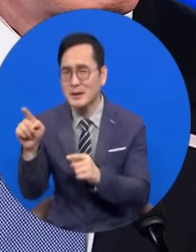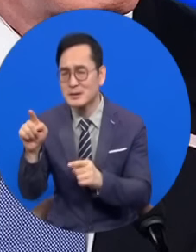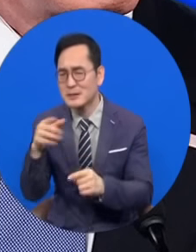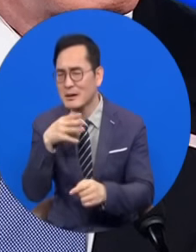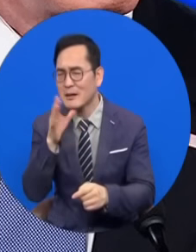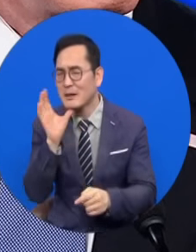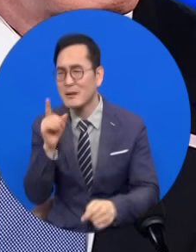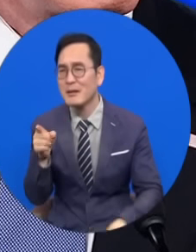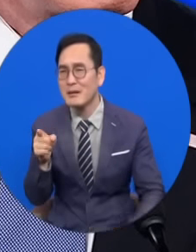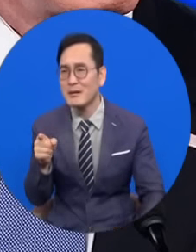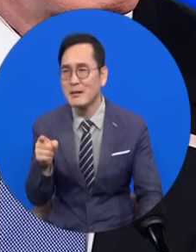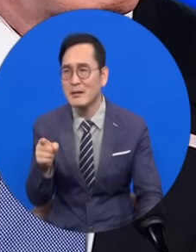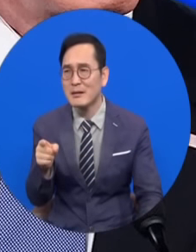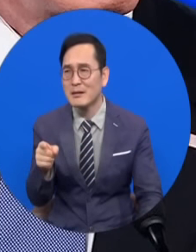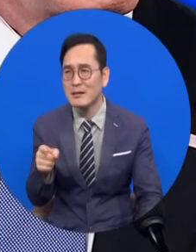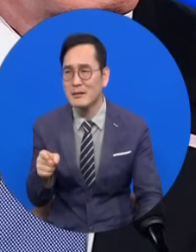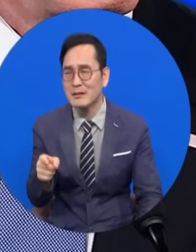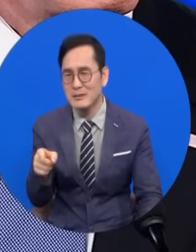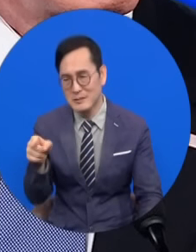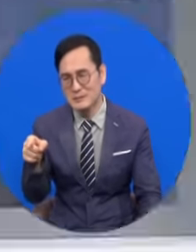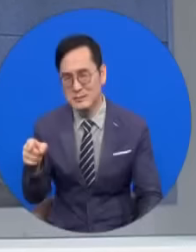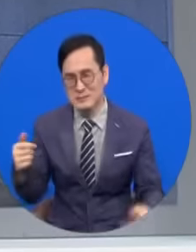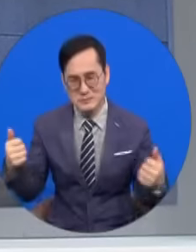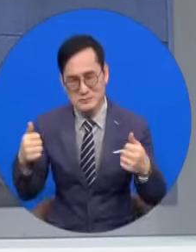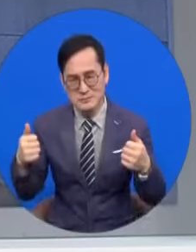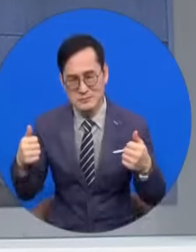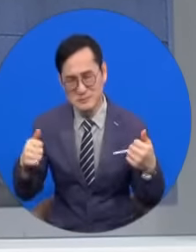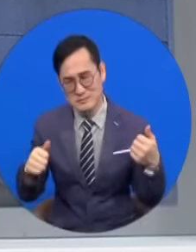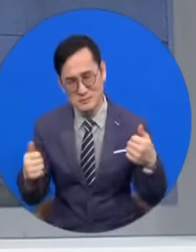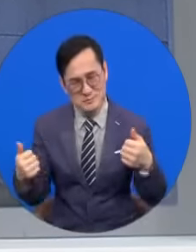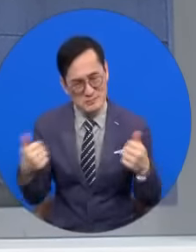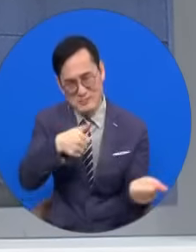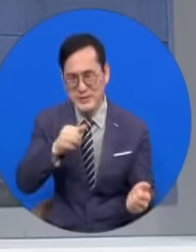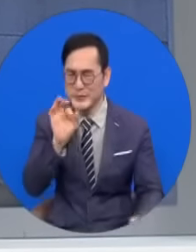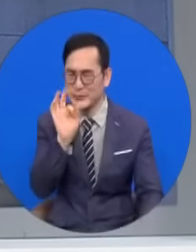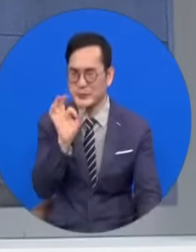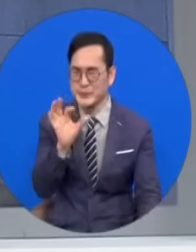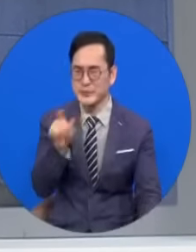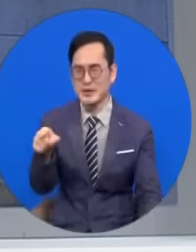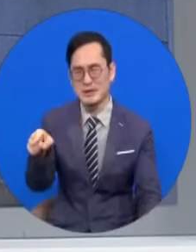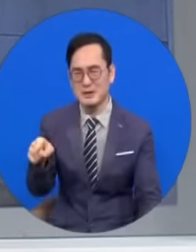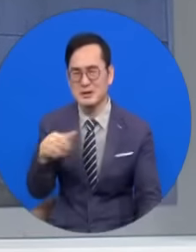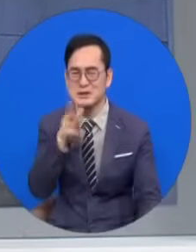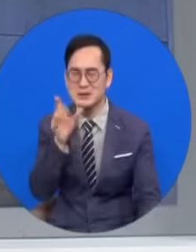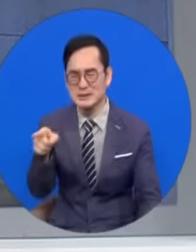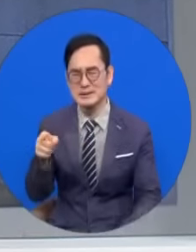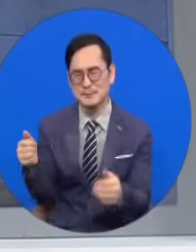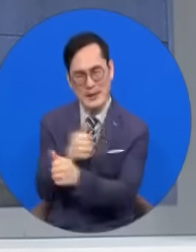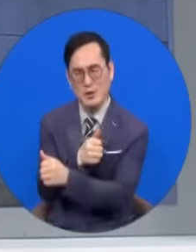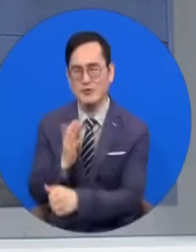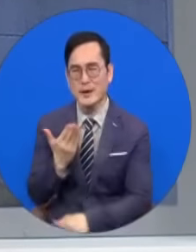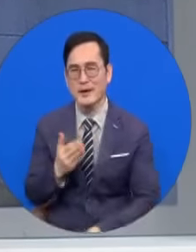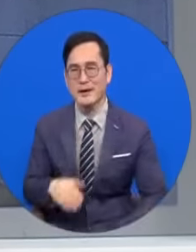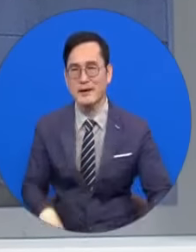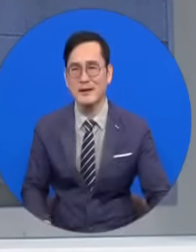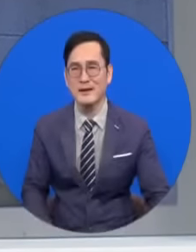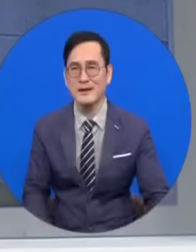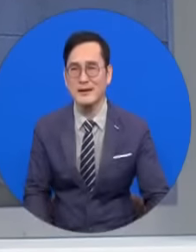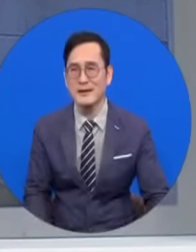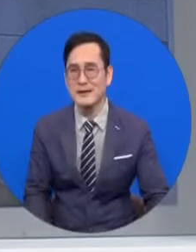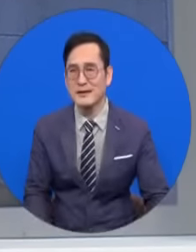바이든 현 대통령으로는 트럼프를 이길 수 없다라는 회의 제기되면서 강력한 대항마로 미쉘 오바마